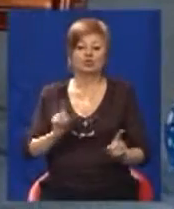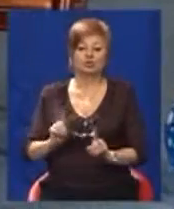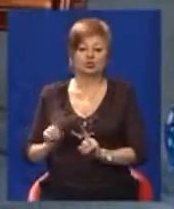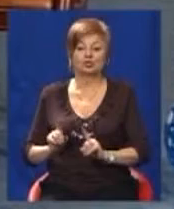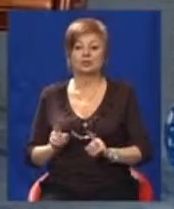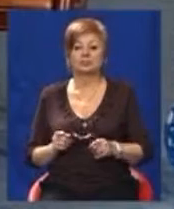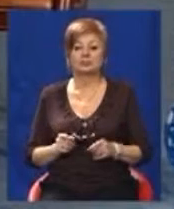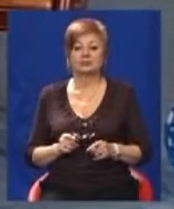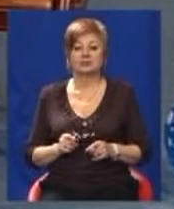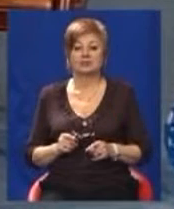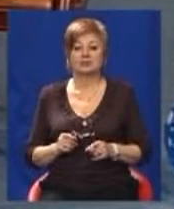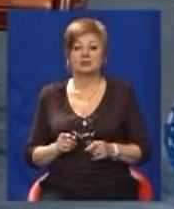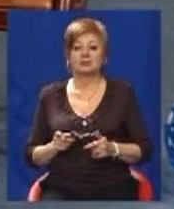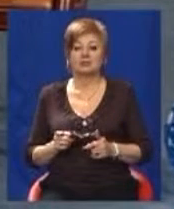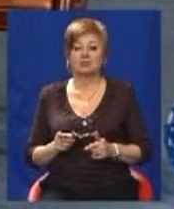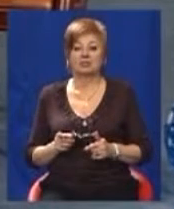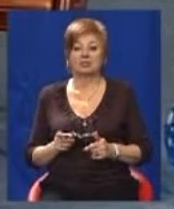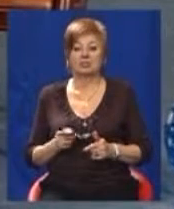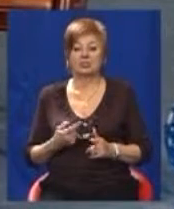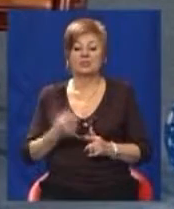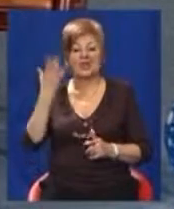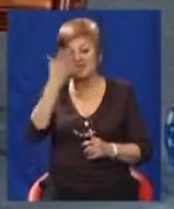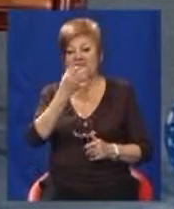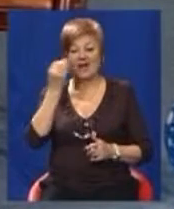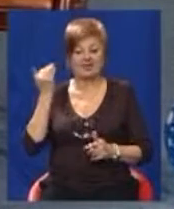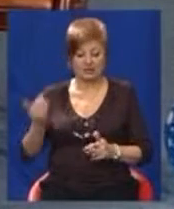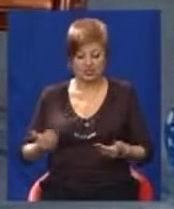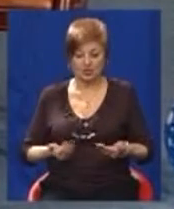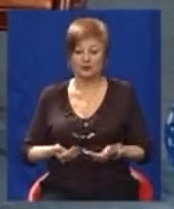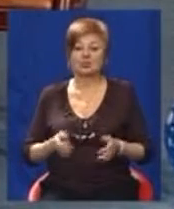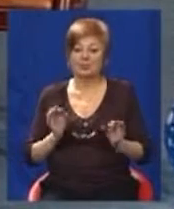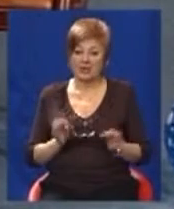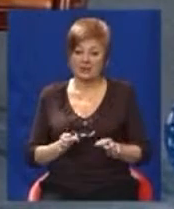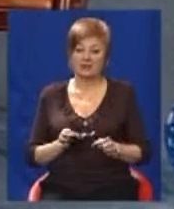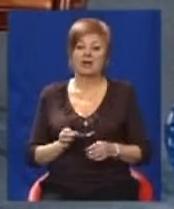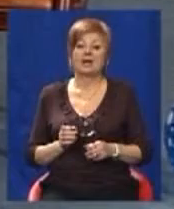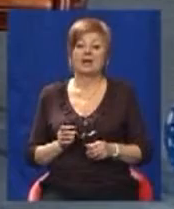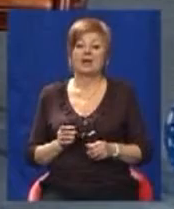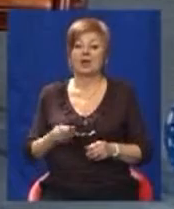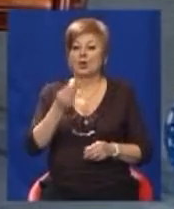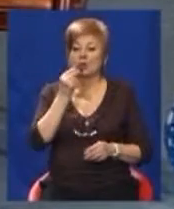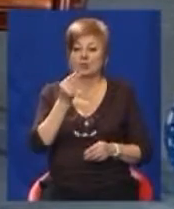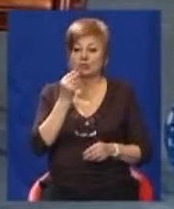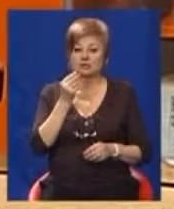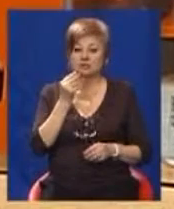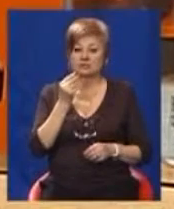вони проживають? Ну, проживають вони в Африці. Угу. Ну,